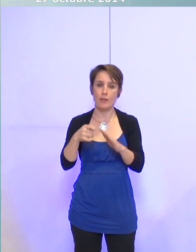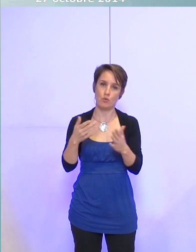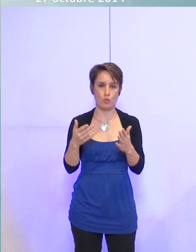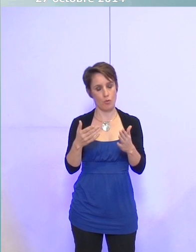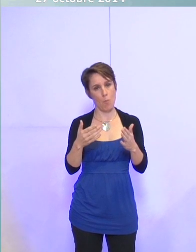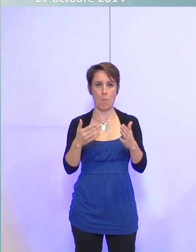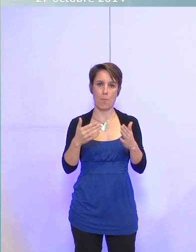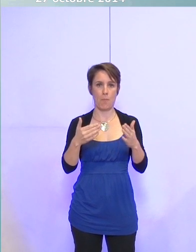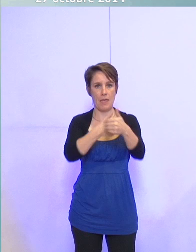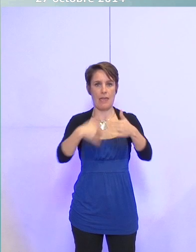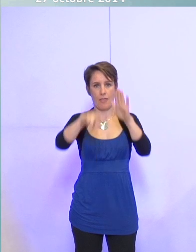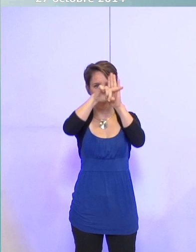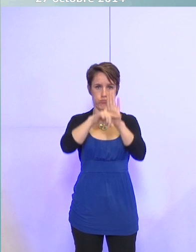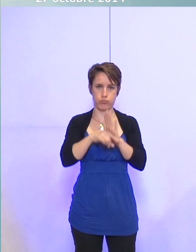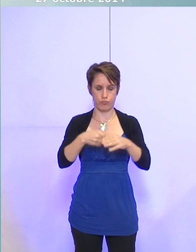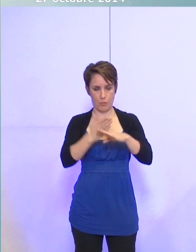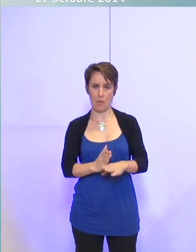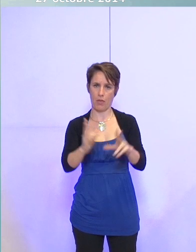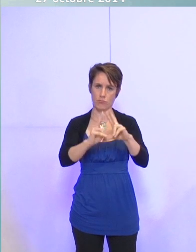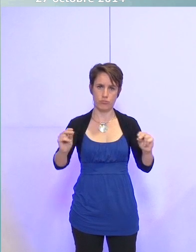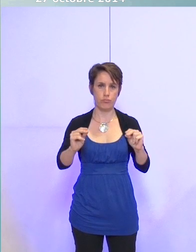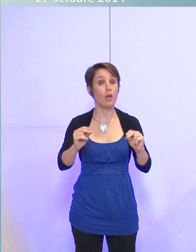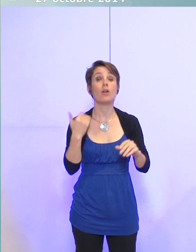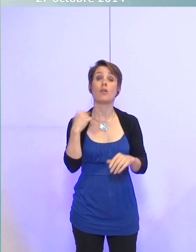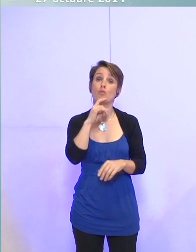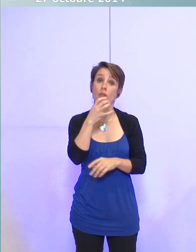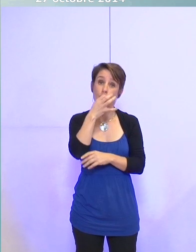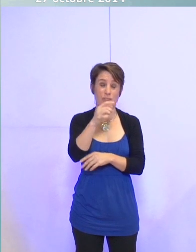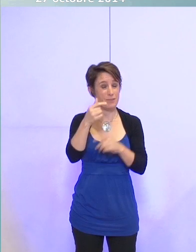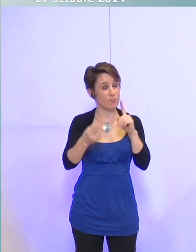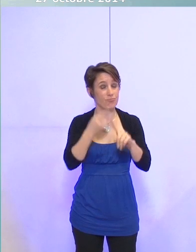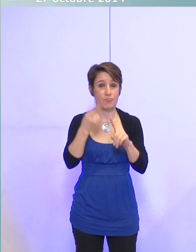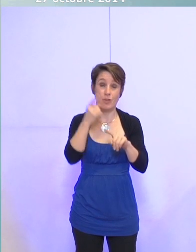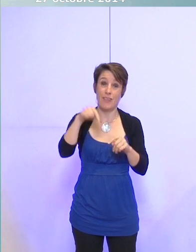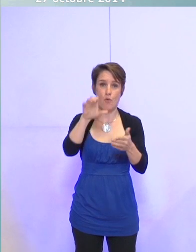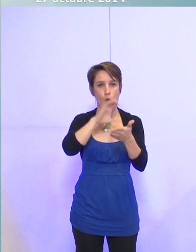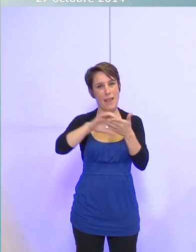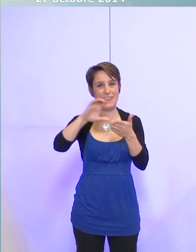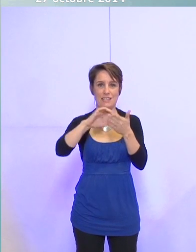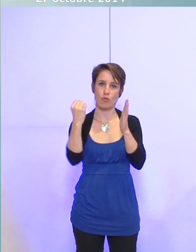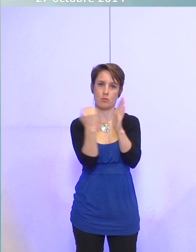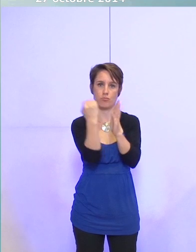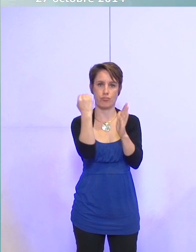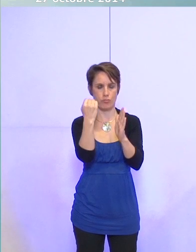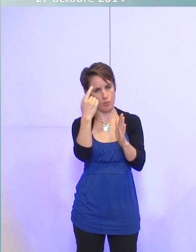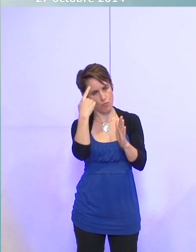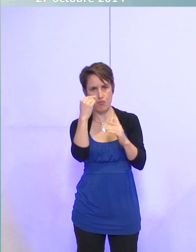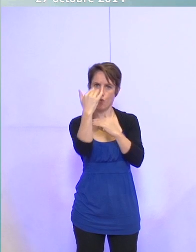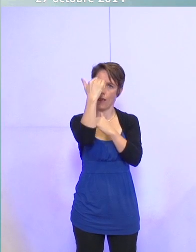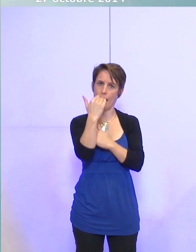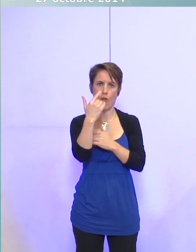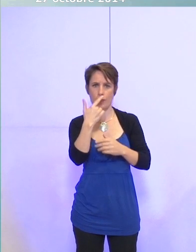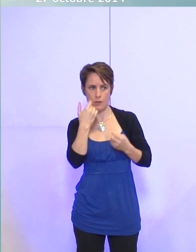cadre réglementaire. Je parlais tout à l'heure de la nécessité d'avoir une licence qui garantisse le fait que les données publiques qui seront